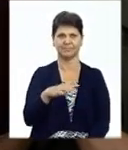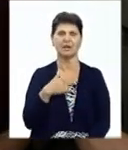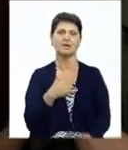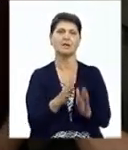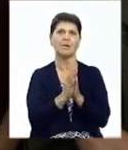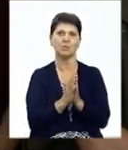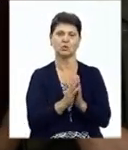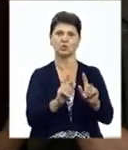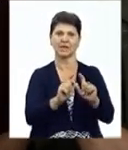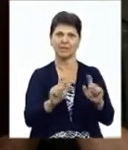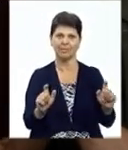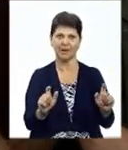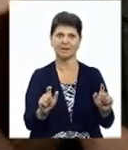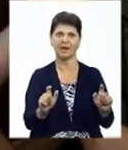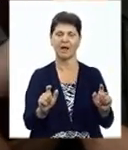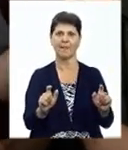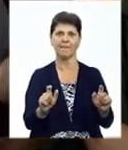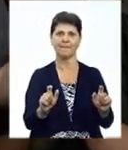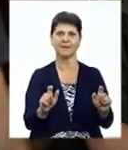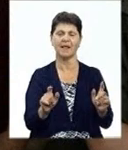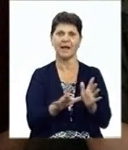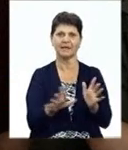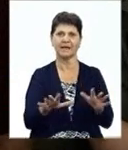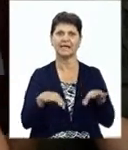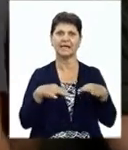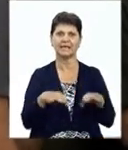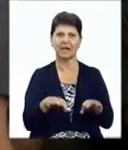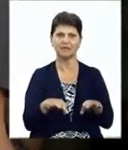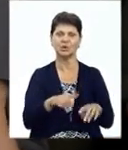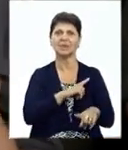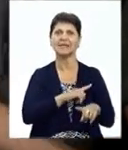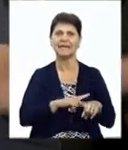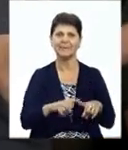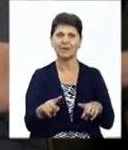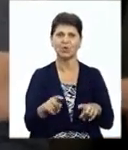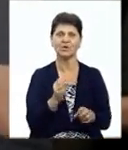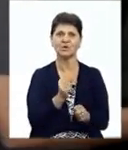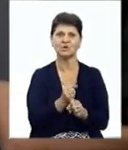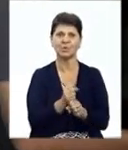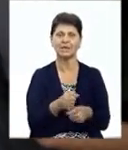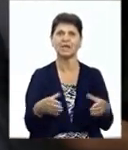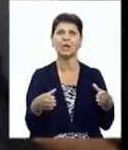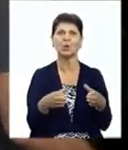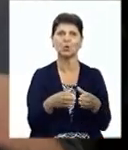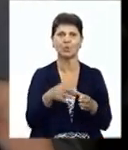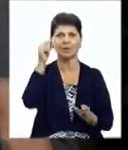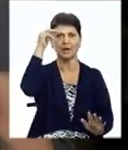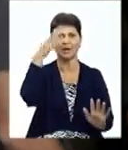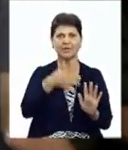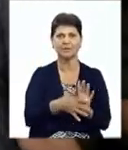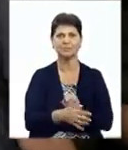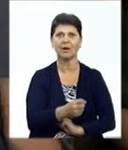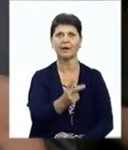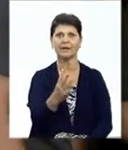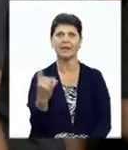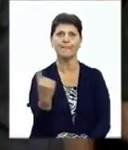прошу департамент житлово-комунального господарства енергетики транспорту терміново зробити робочу групу, вивчити кількість цих